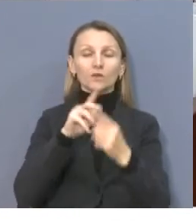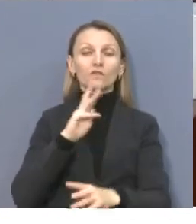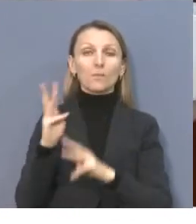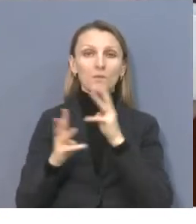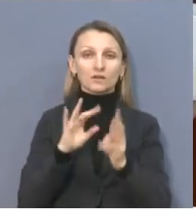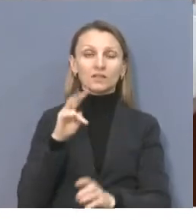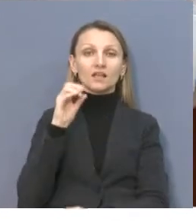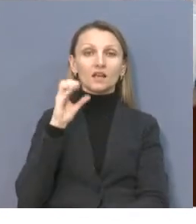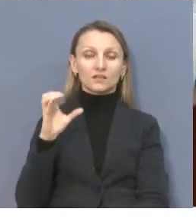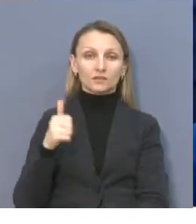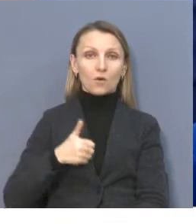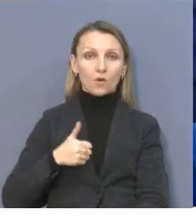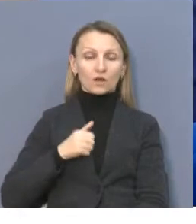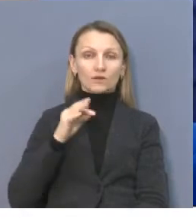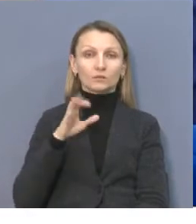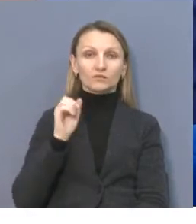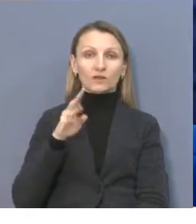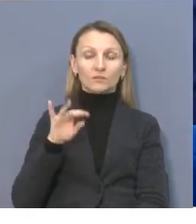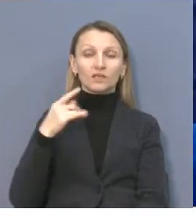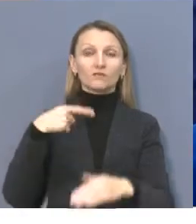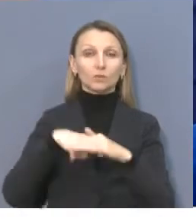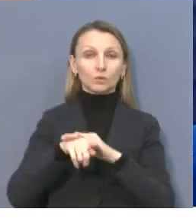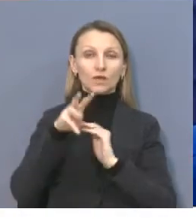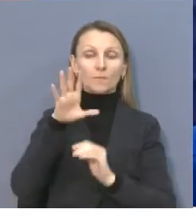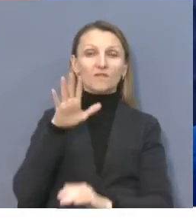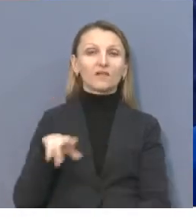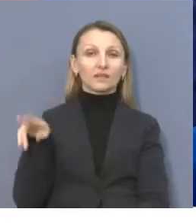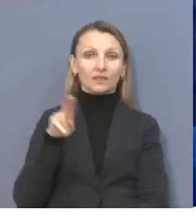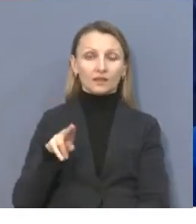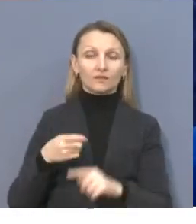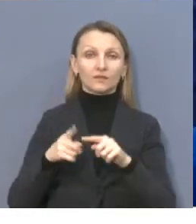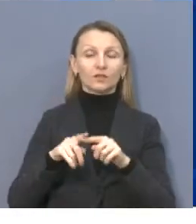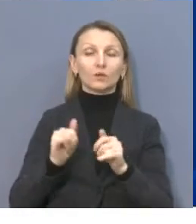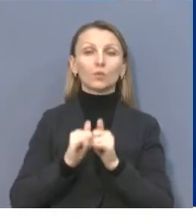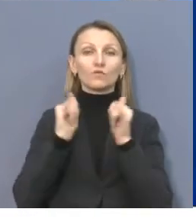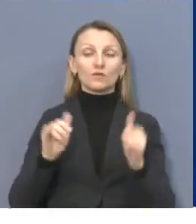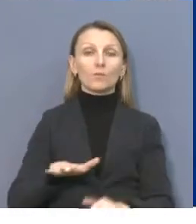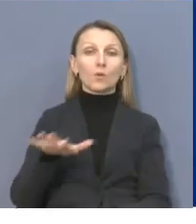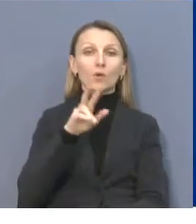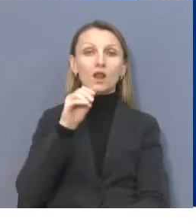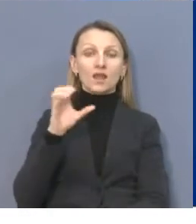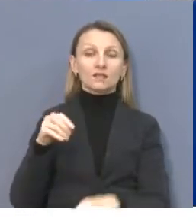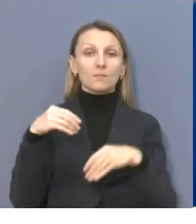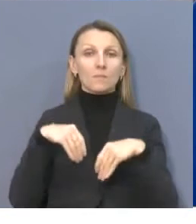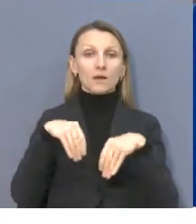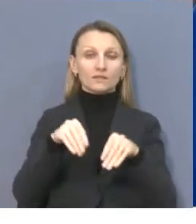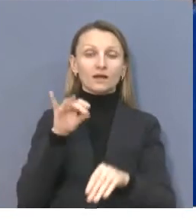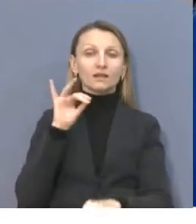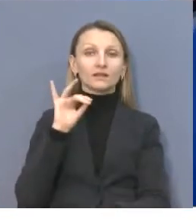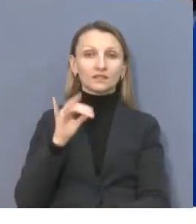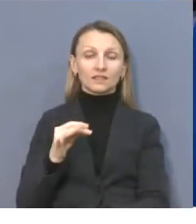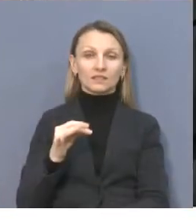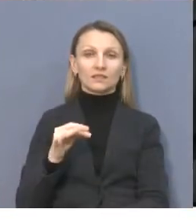или сохранными ведомствами и органами внутренних дел кроме того планируется увеличить площадь лесопосадок и количества посадочного